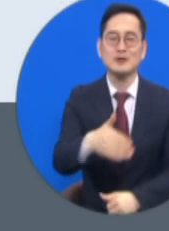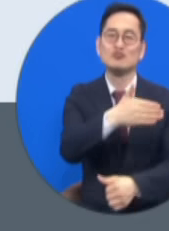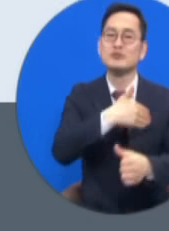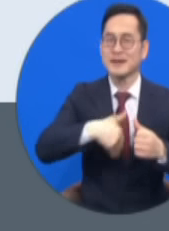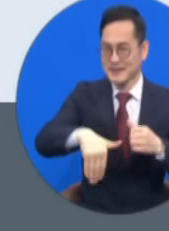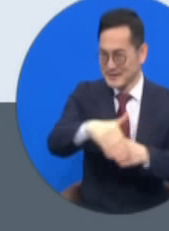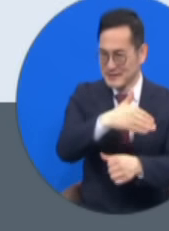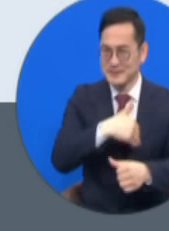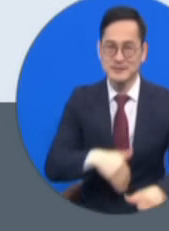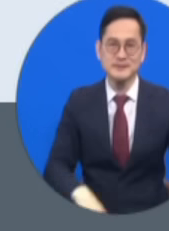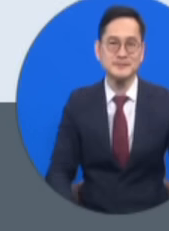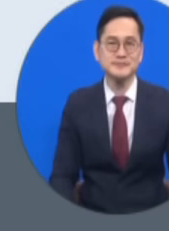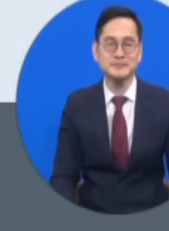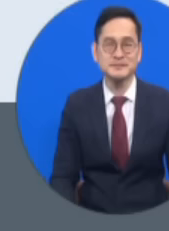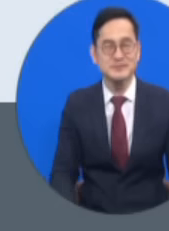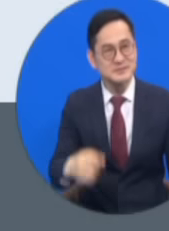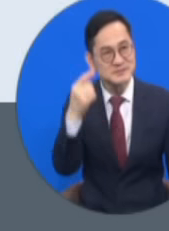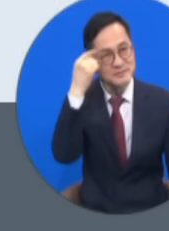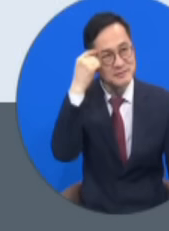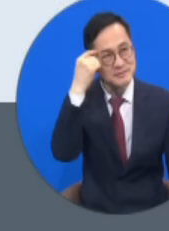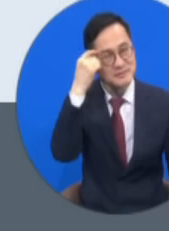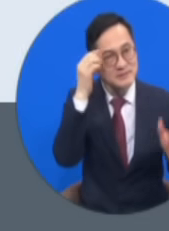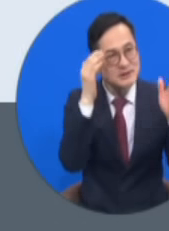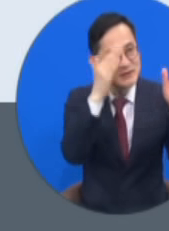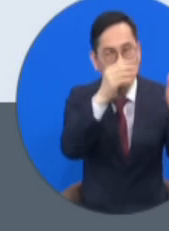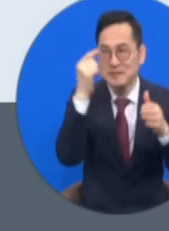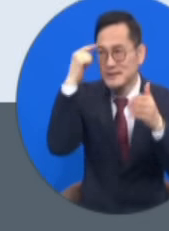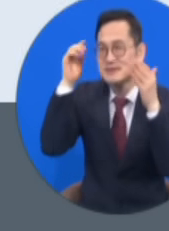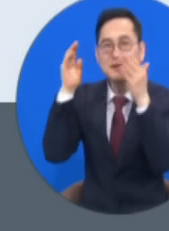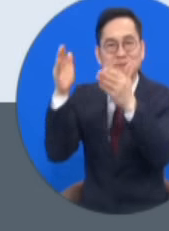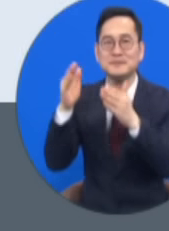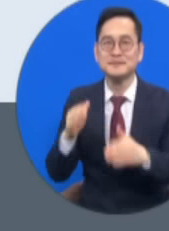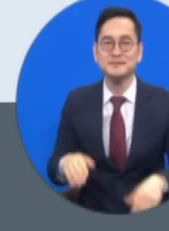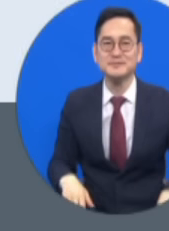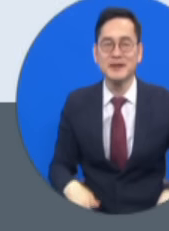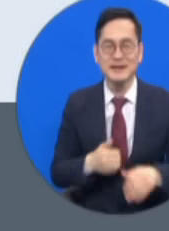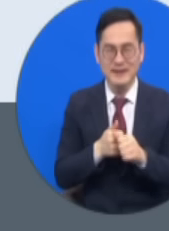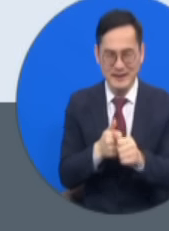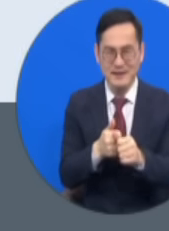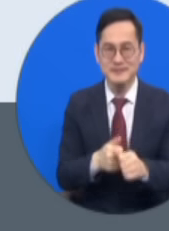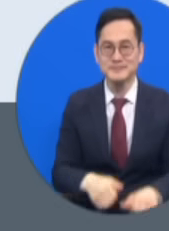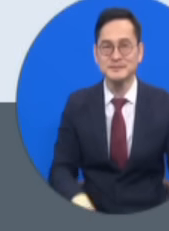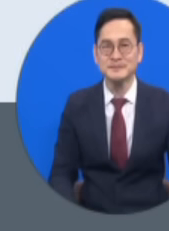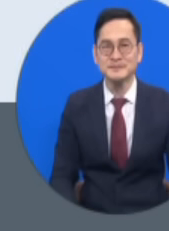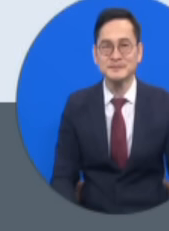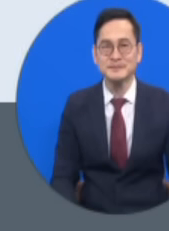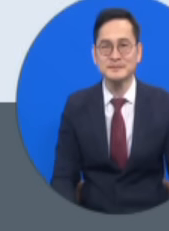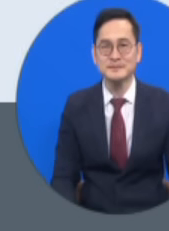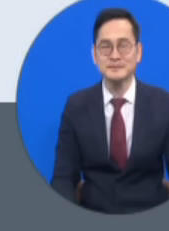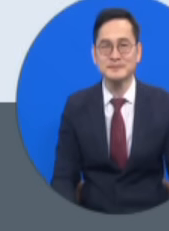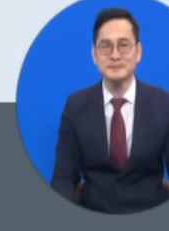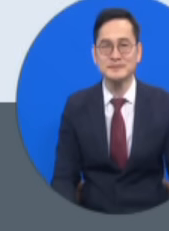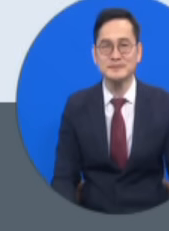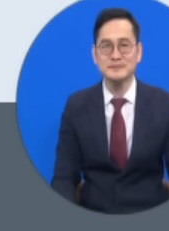그렇군요. 그래서 이념적인 측면이 굉장히 강하고 여론조사 공표 금지 기간 우리가 지나온 이 일주 동안 바람이